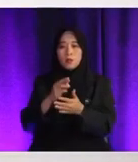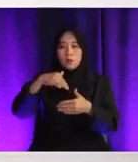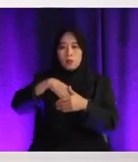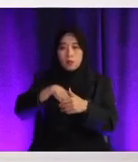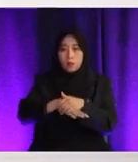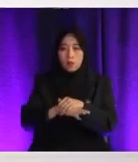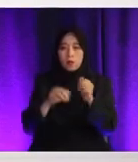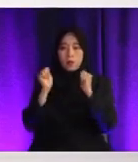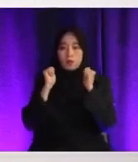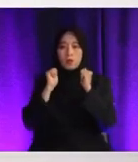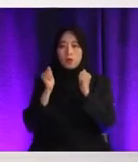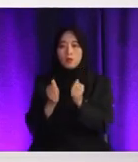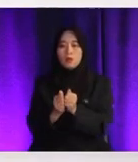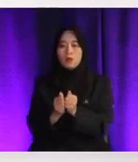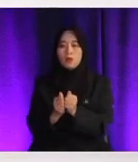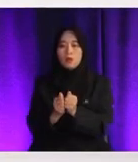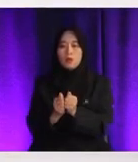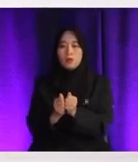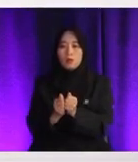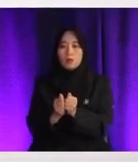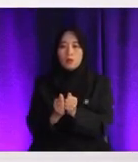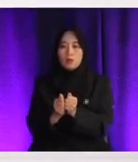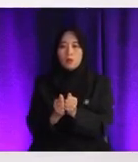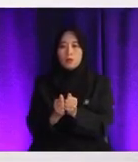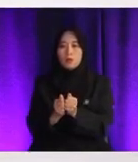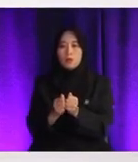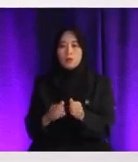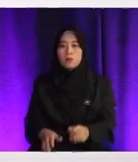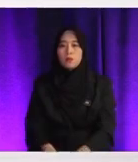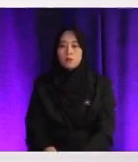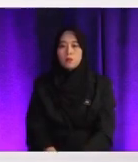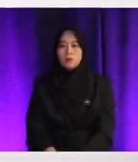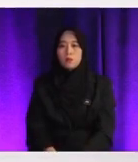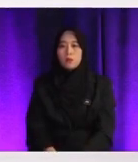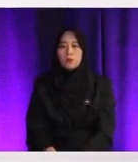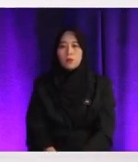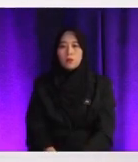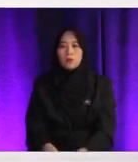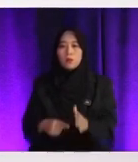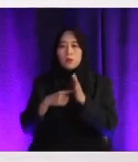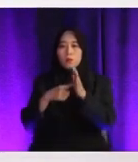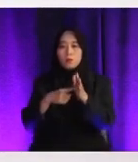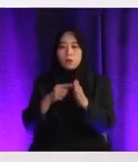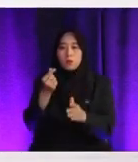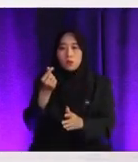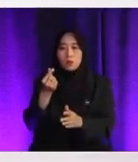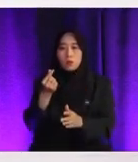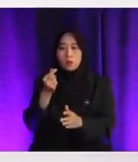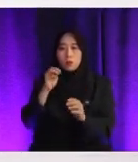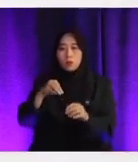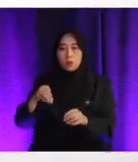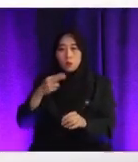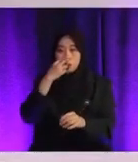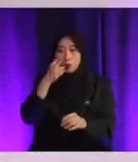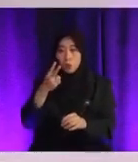lah. Dia punya bubuli perasa semua tu. Okey, nampak eh. Okey, mungkin cikgu boleh saya tunjuk sikit. Pusing, nampak tak? Ha,